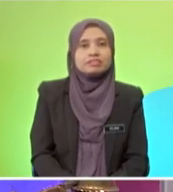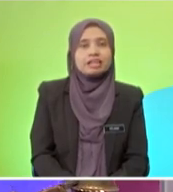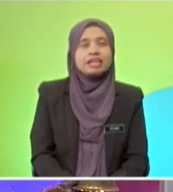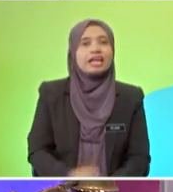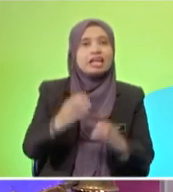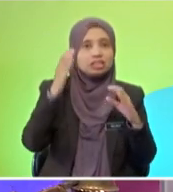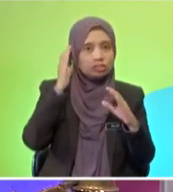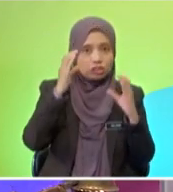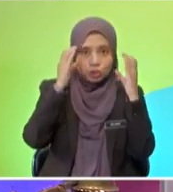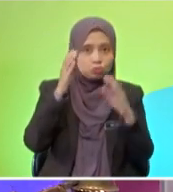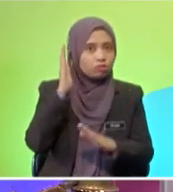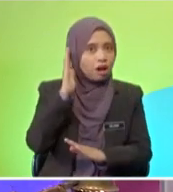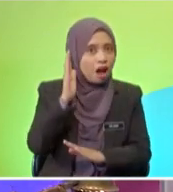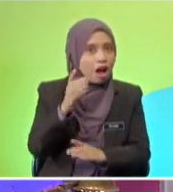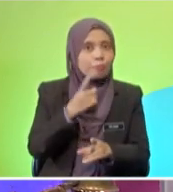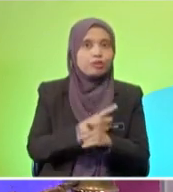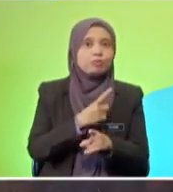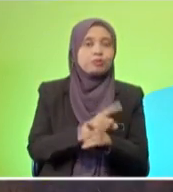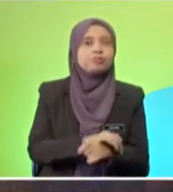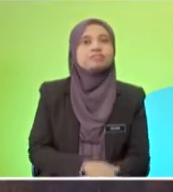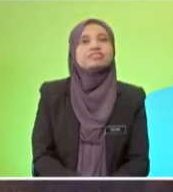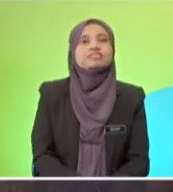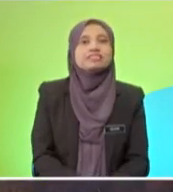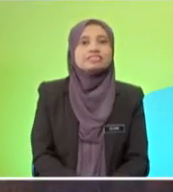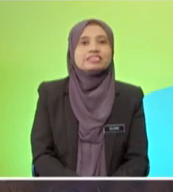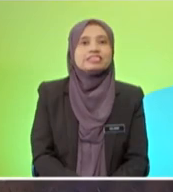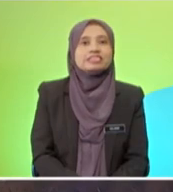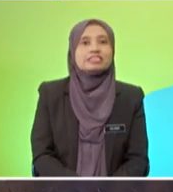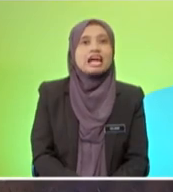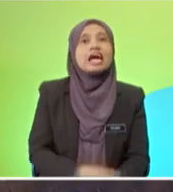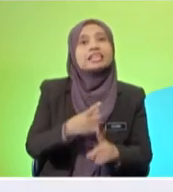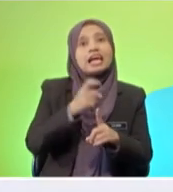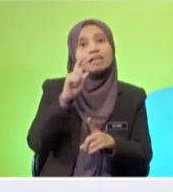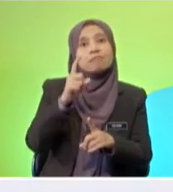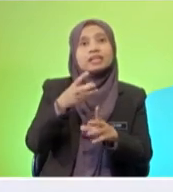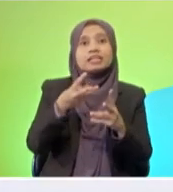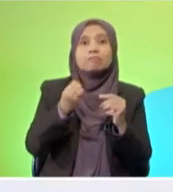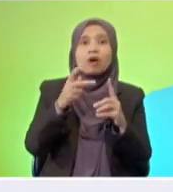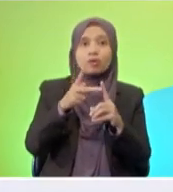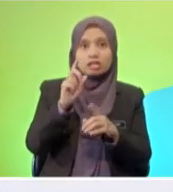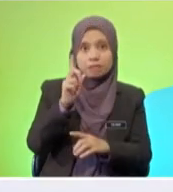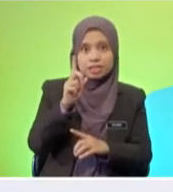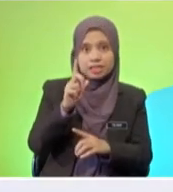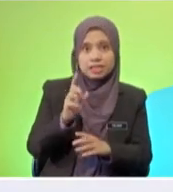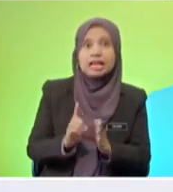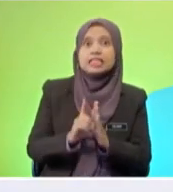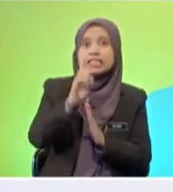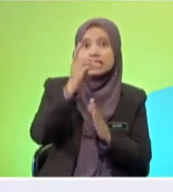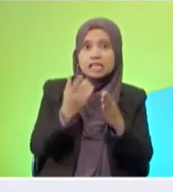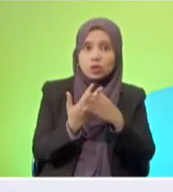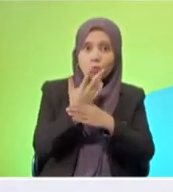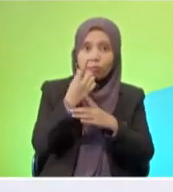dan jawab dengan betul dari mana hendak kemana tinggi rumput